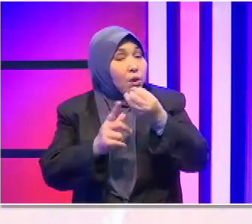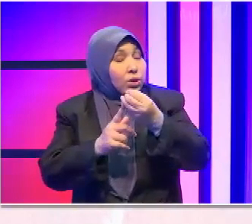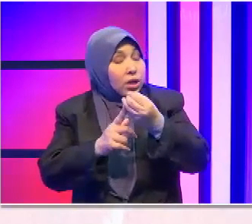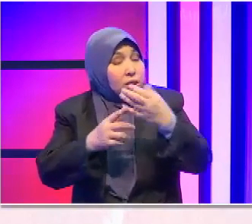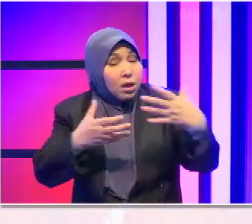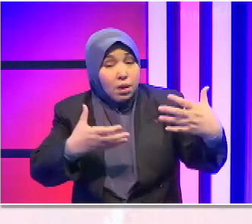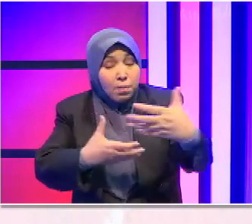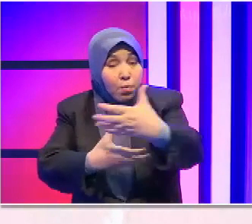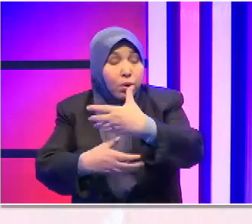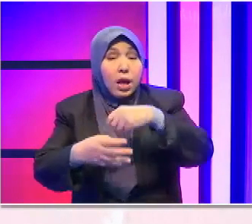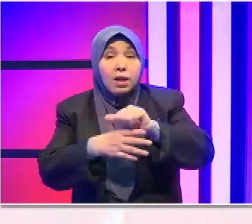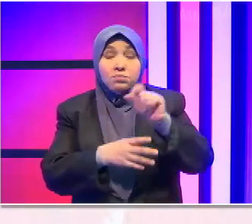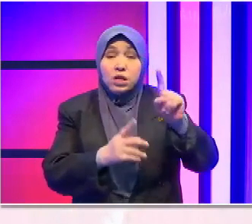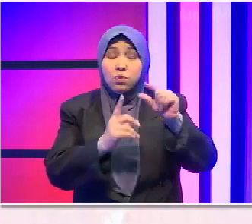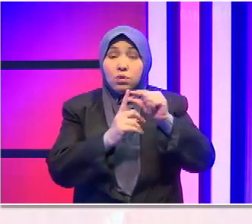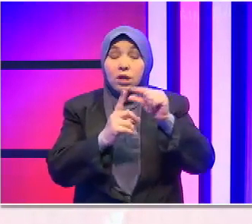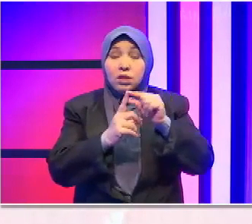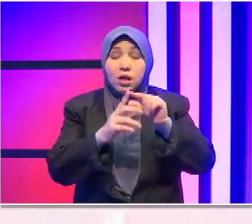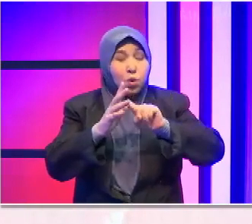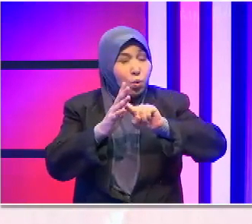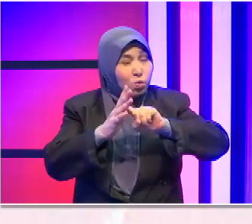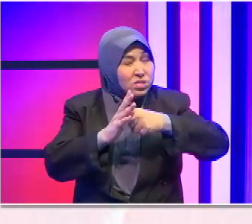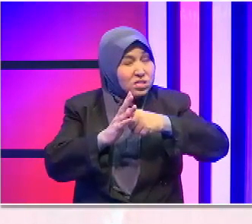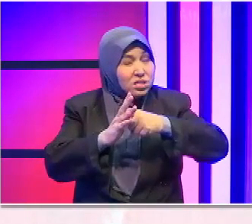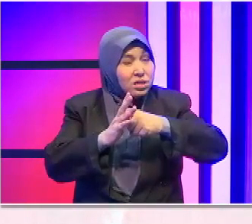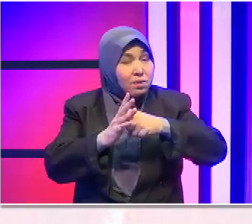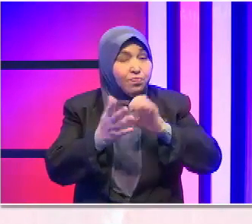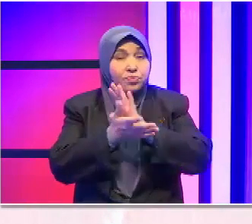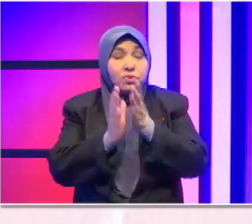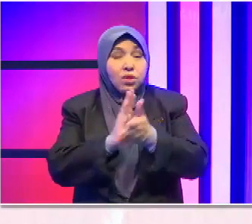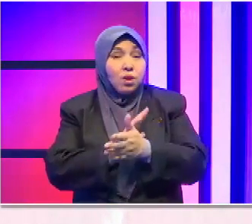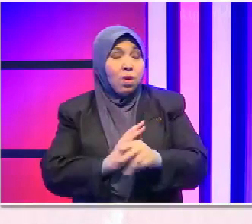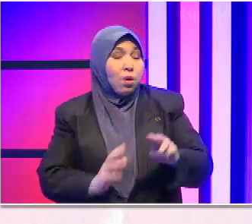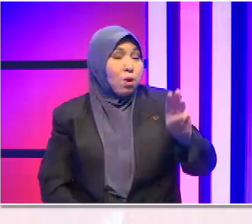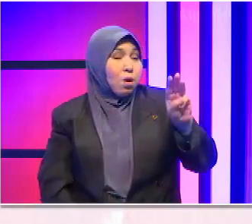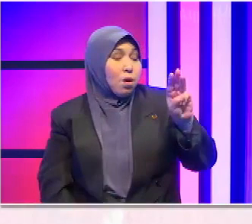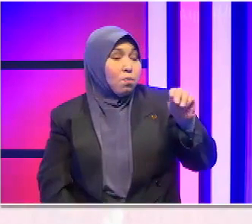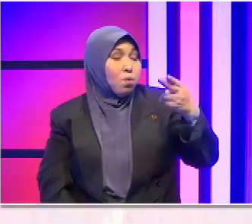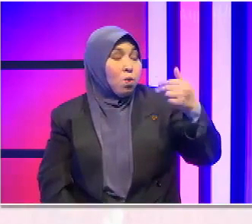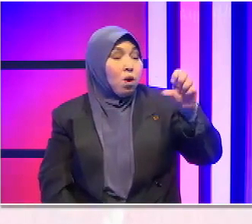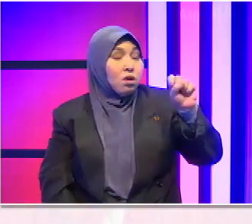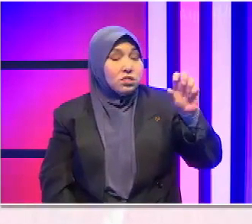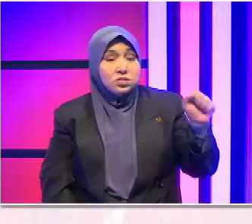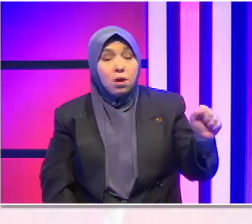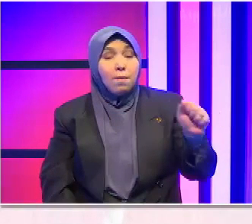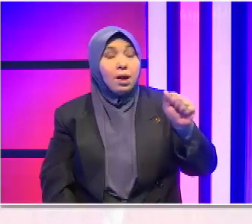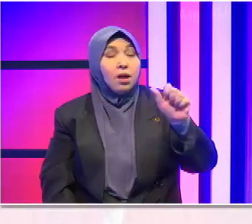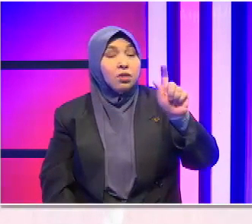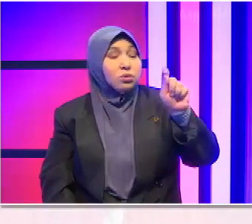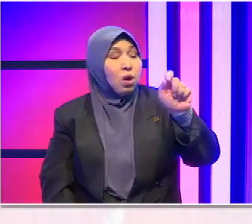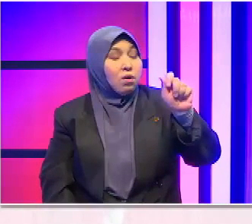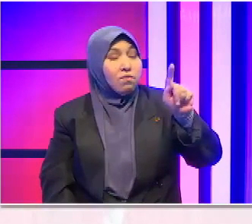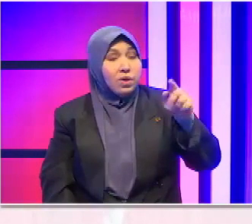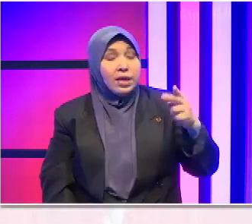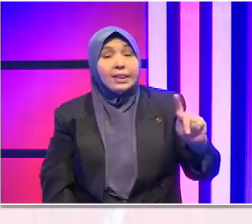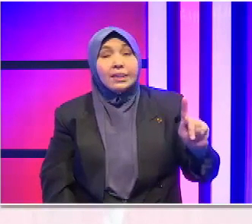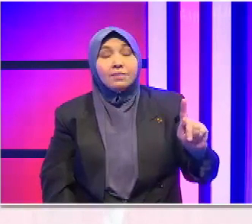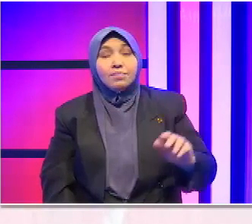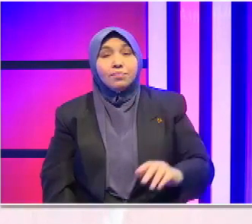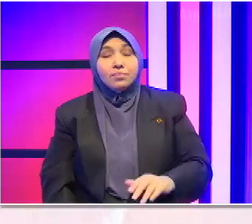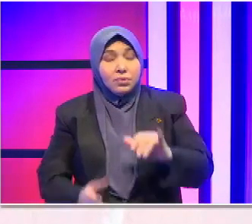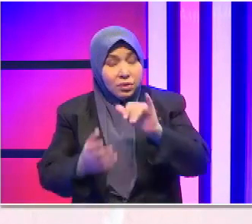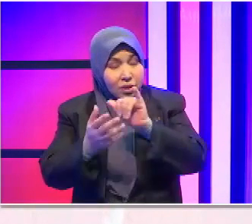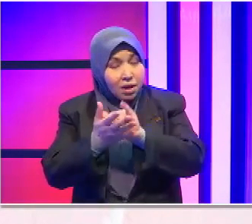dalam satu kategori II sebagai hotspot dowlin krim Afif edit